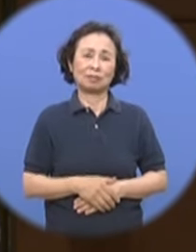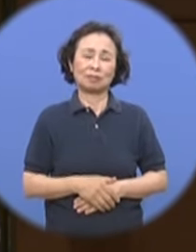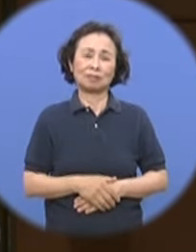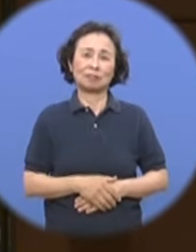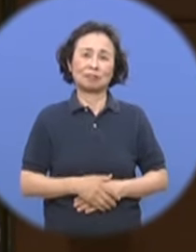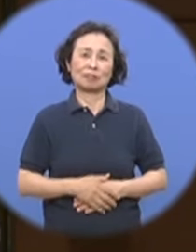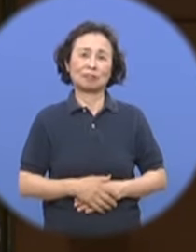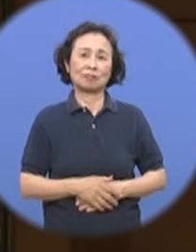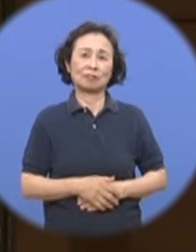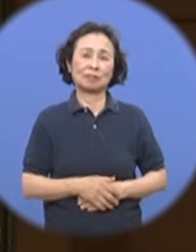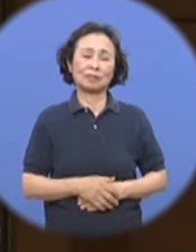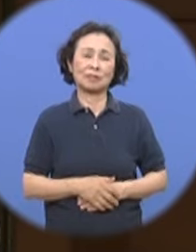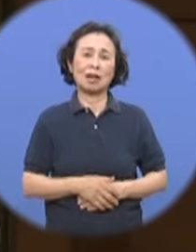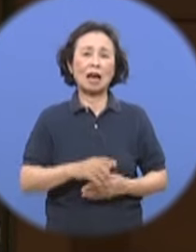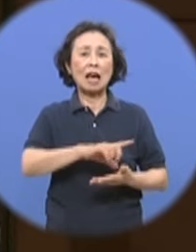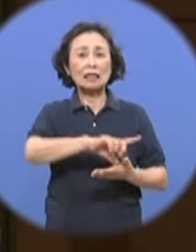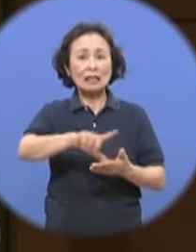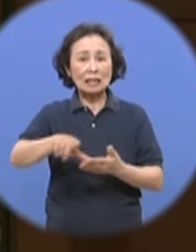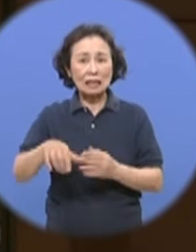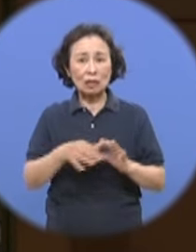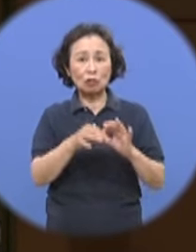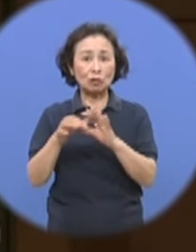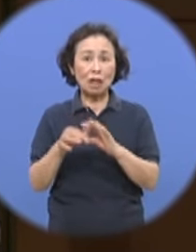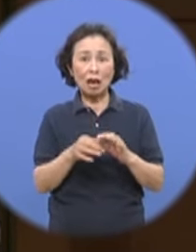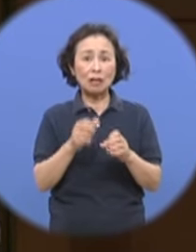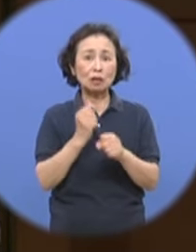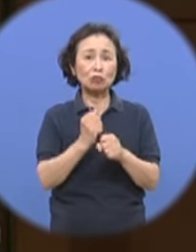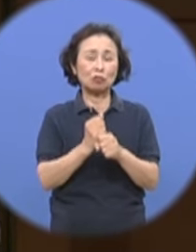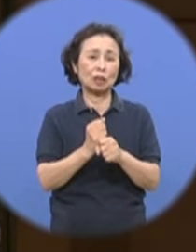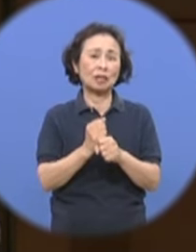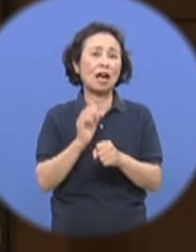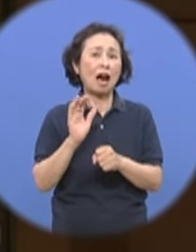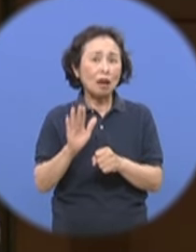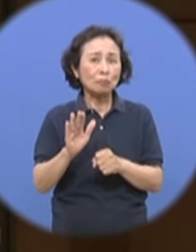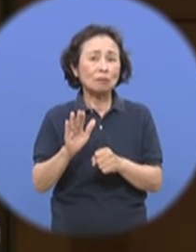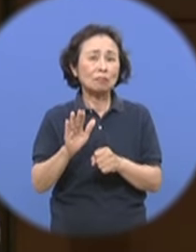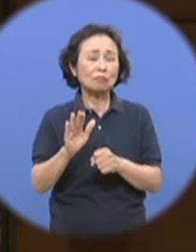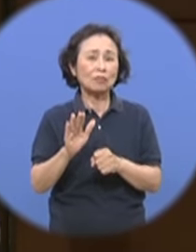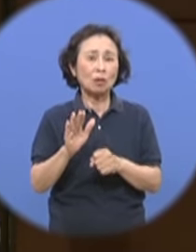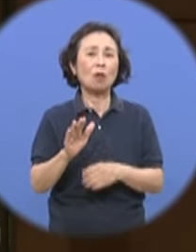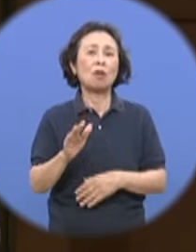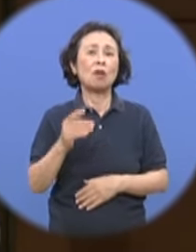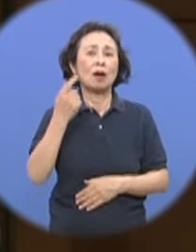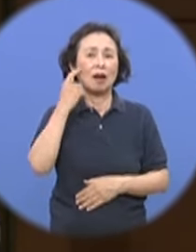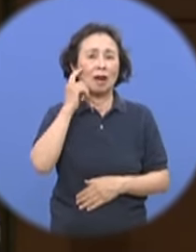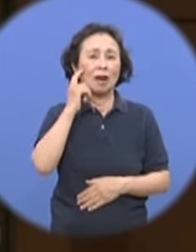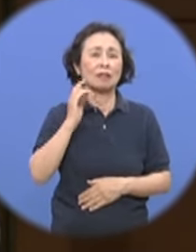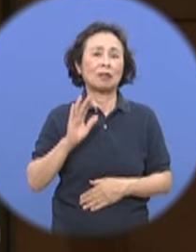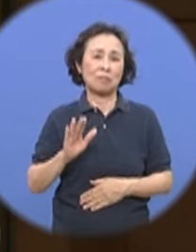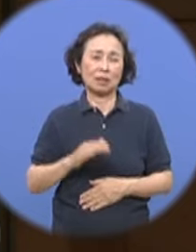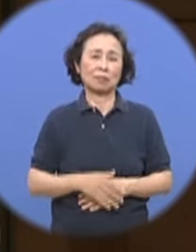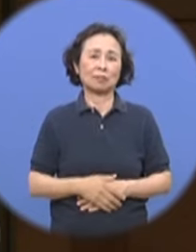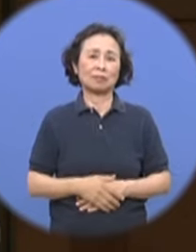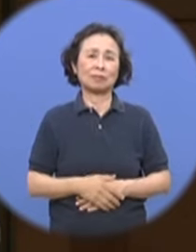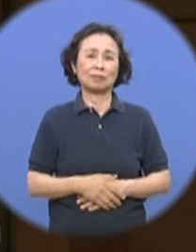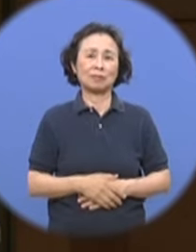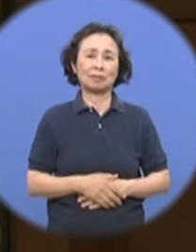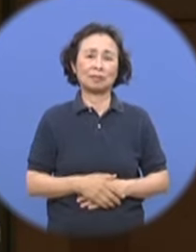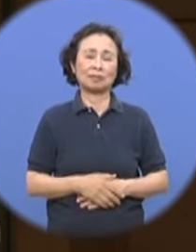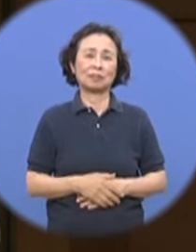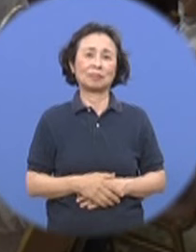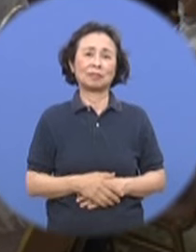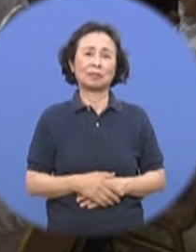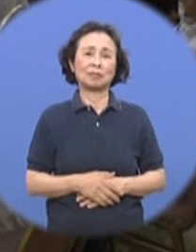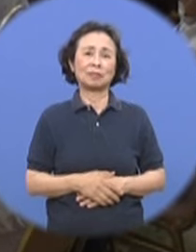意味で地域のつながり作りなんだこれと、いうふうに位置づけているということですね。